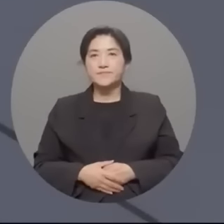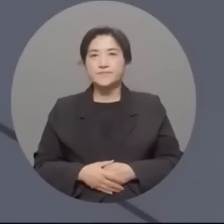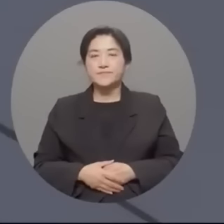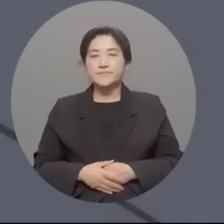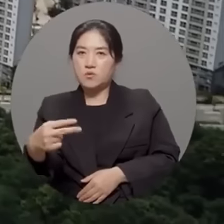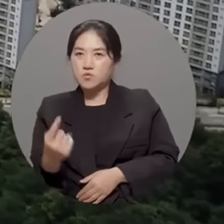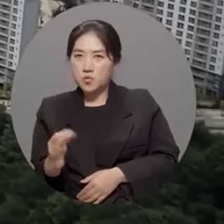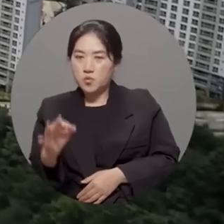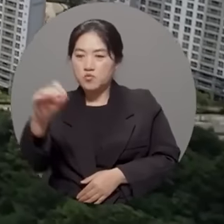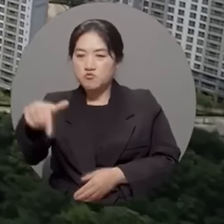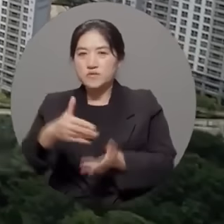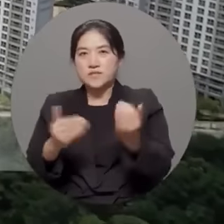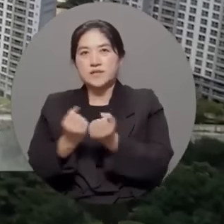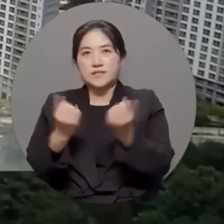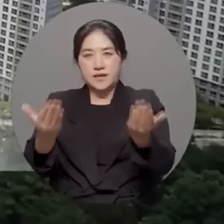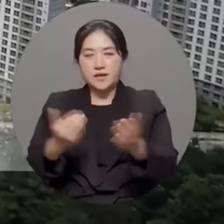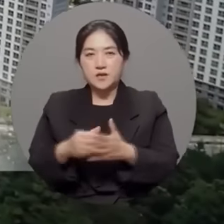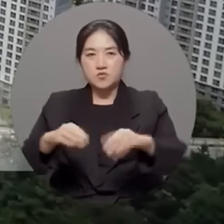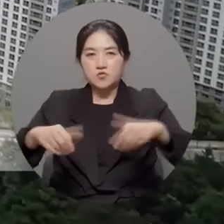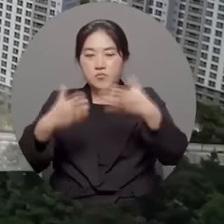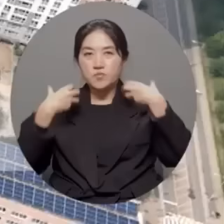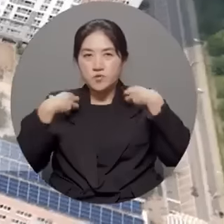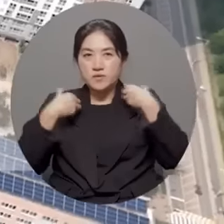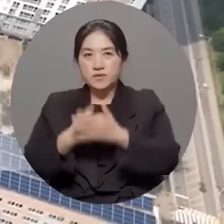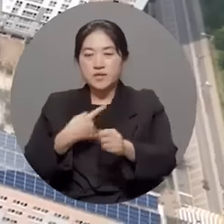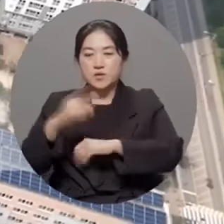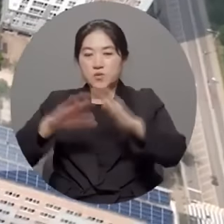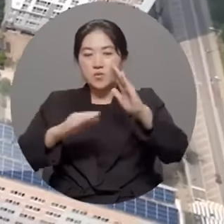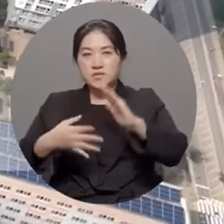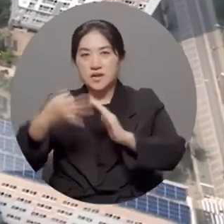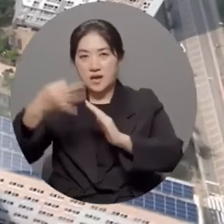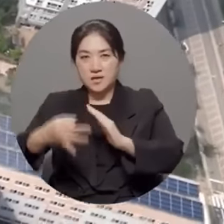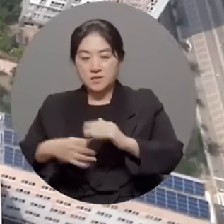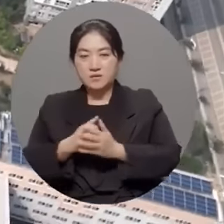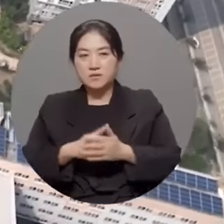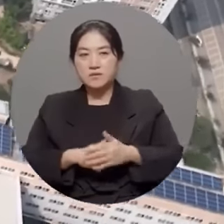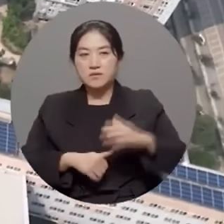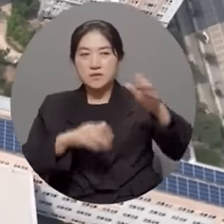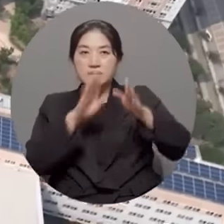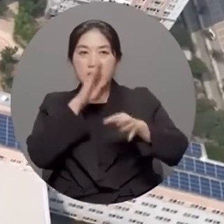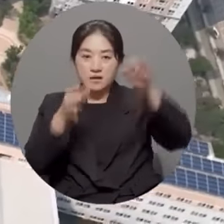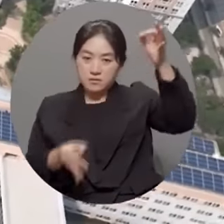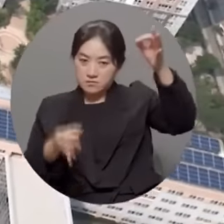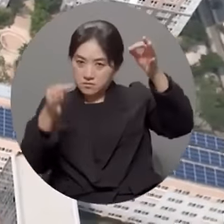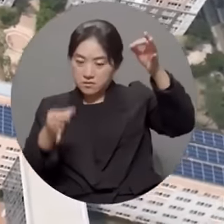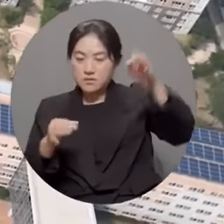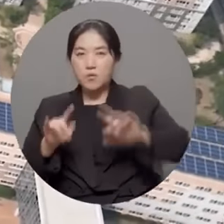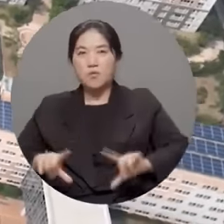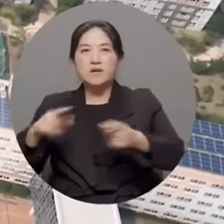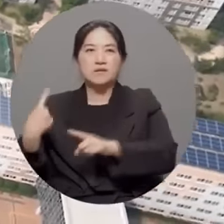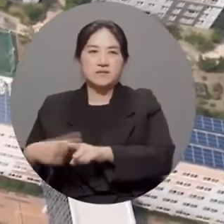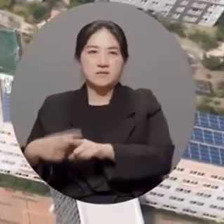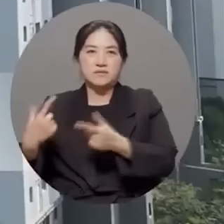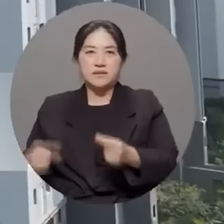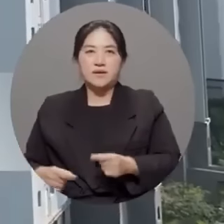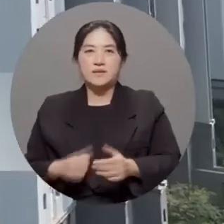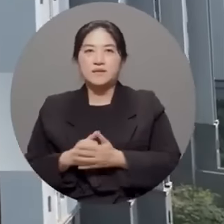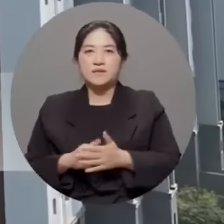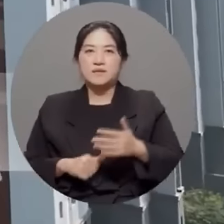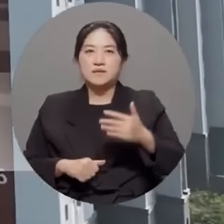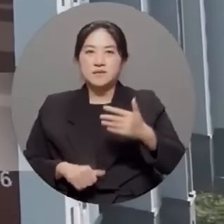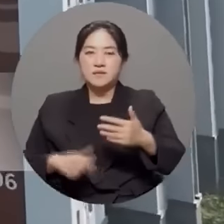박입니다 국토교통부는 내년 공시 가격 현실화를 올해와 갖게 동결했습니다 당초 75.6% 반영하려